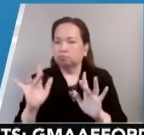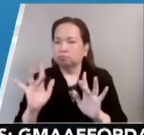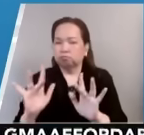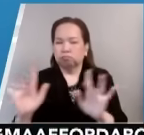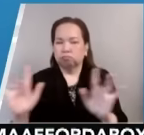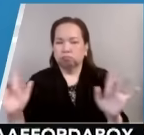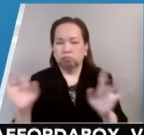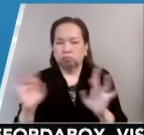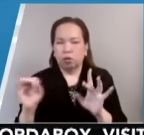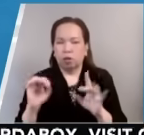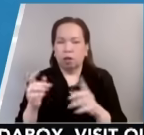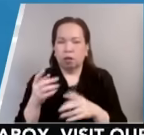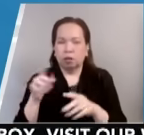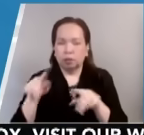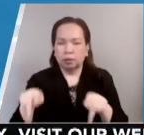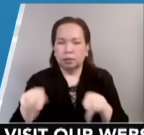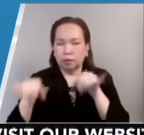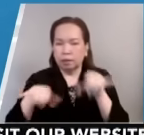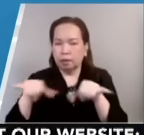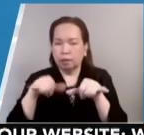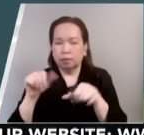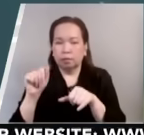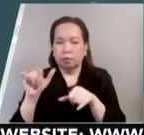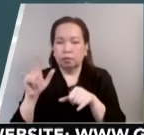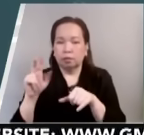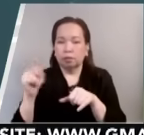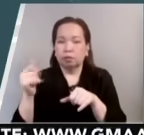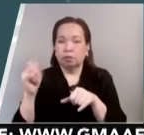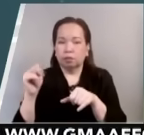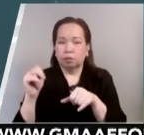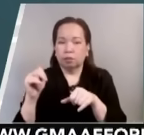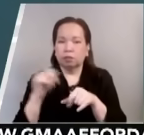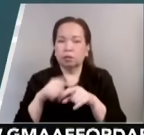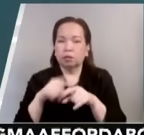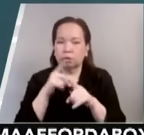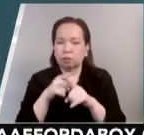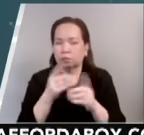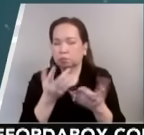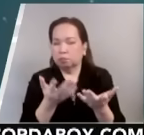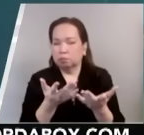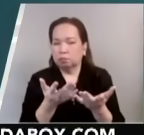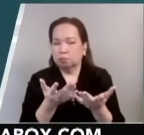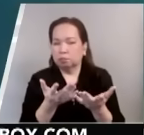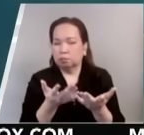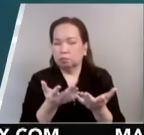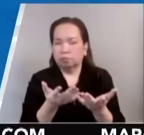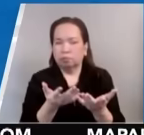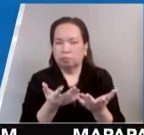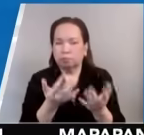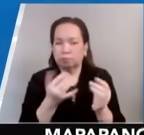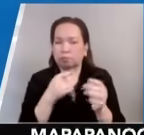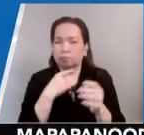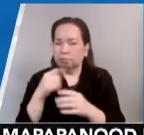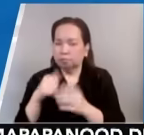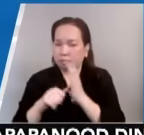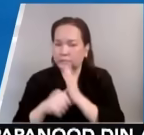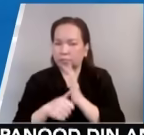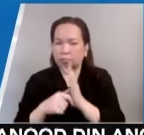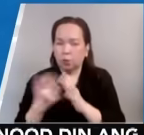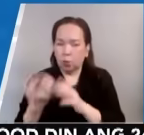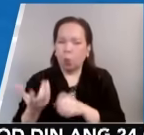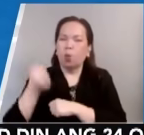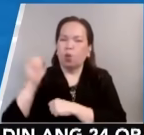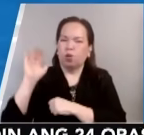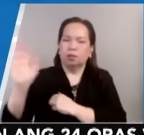naninirahan sa yin sh na Tinatawag nilang reno iginiit din ni maing na parte ng teritoryo